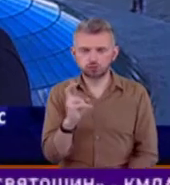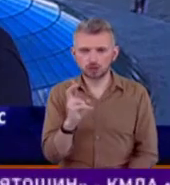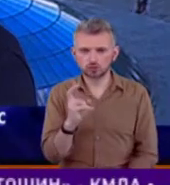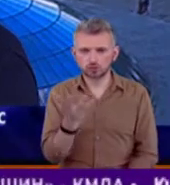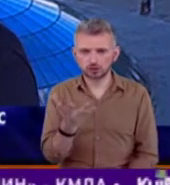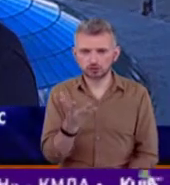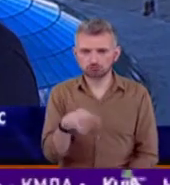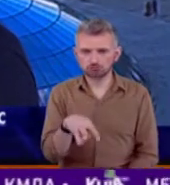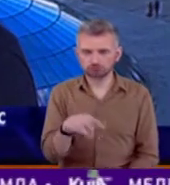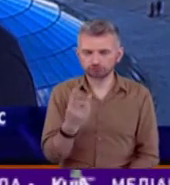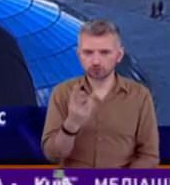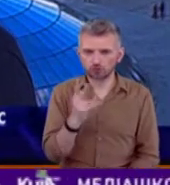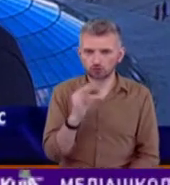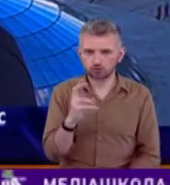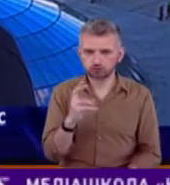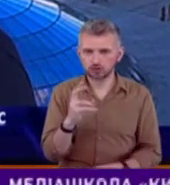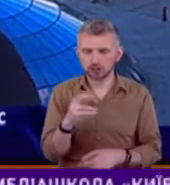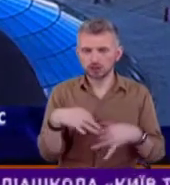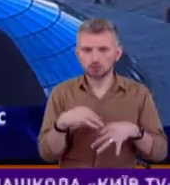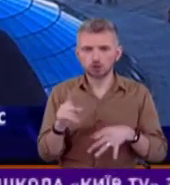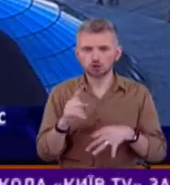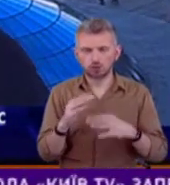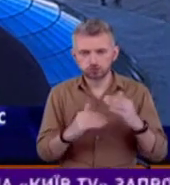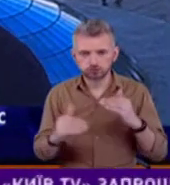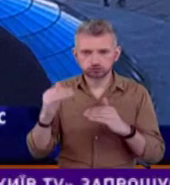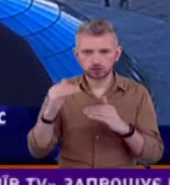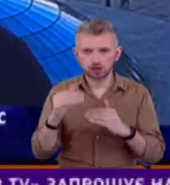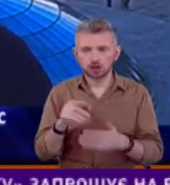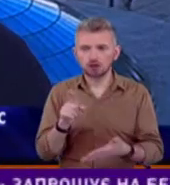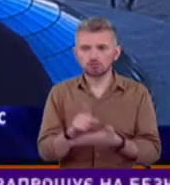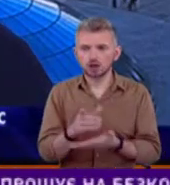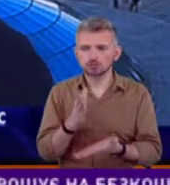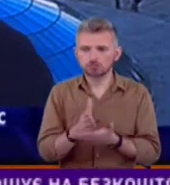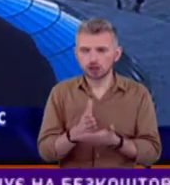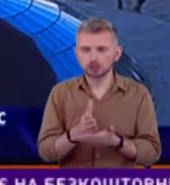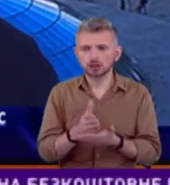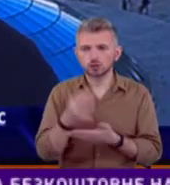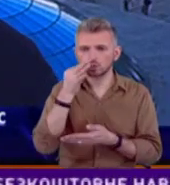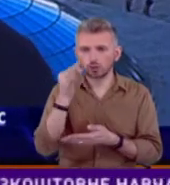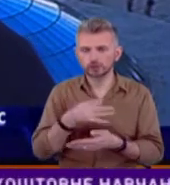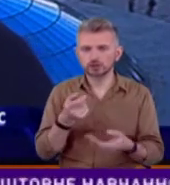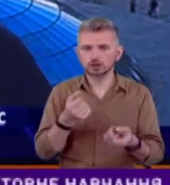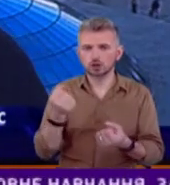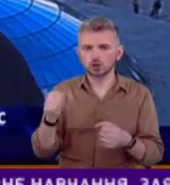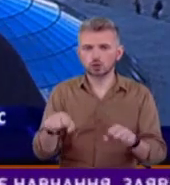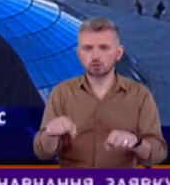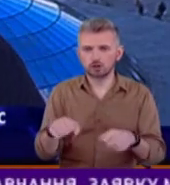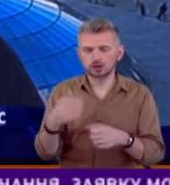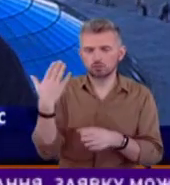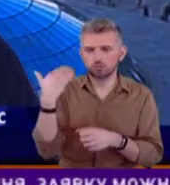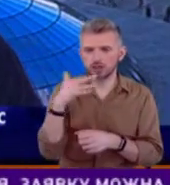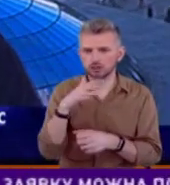ти для того, щоб перейти на вищий рівень, маєш мати досвід керування попереднім рівнем, там на рівні